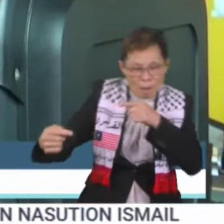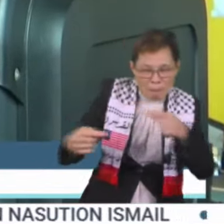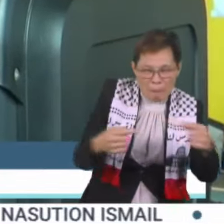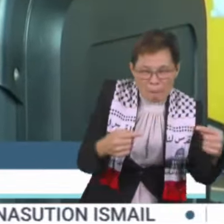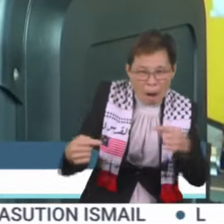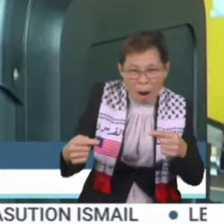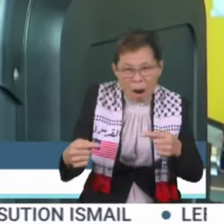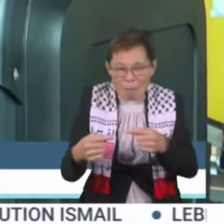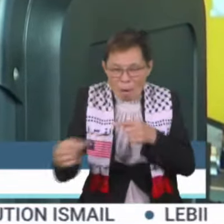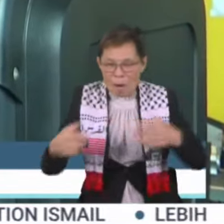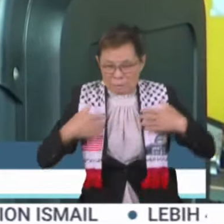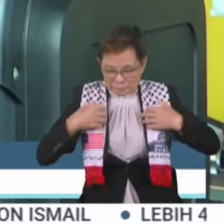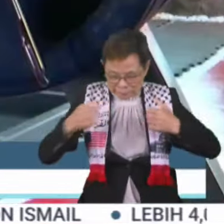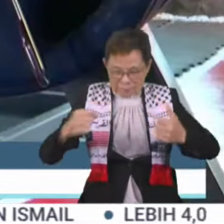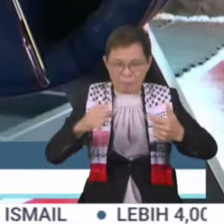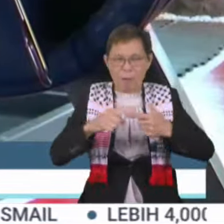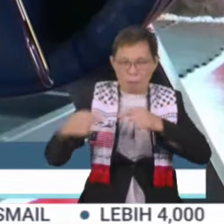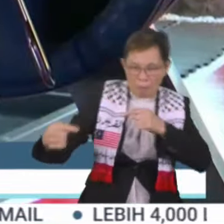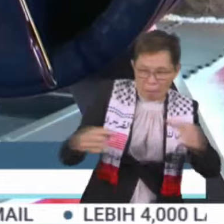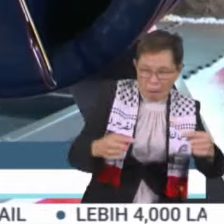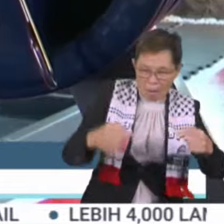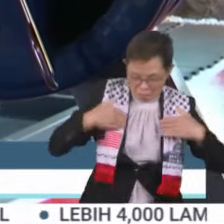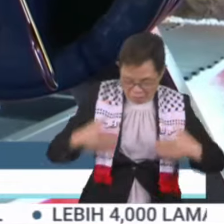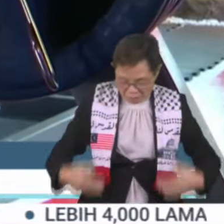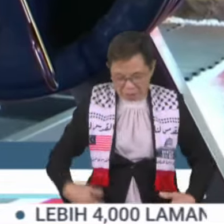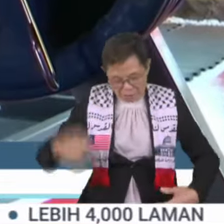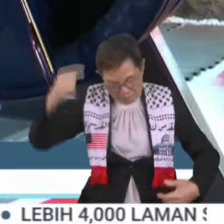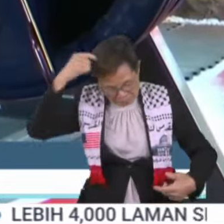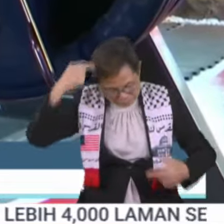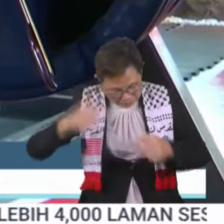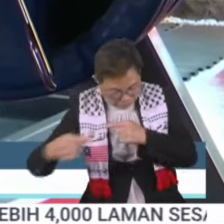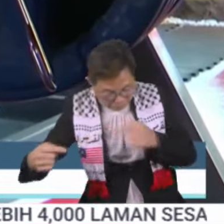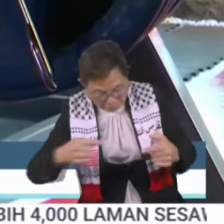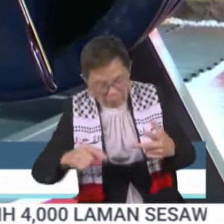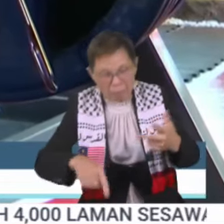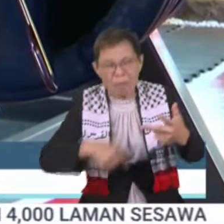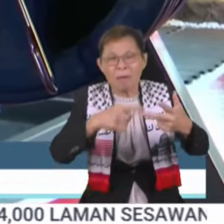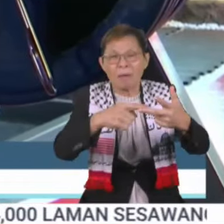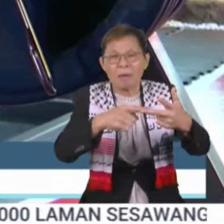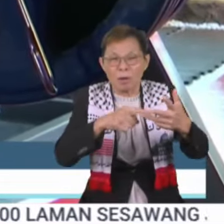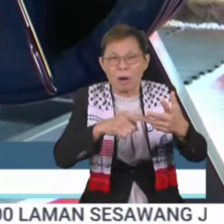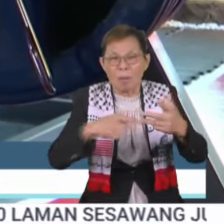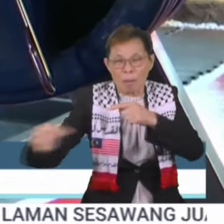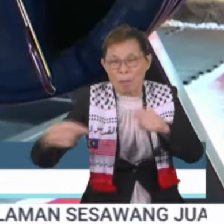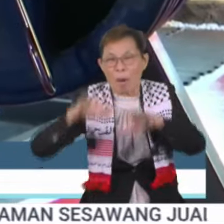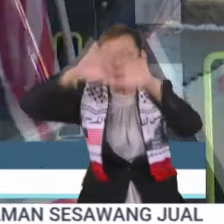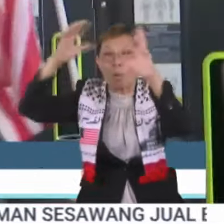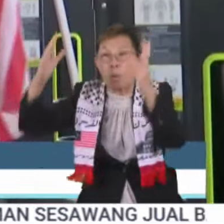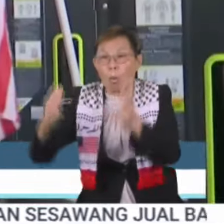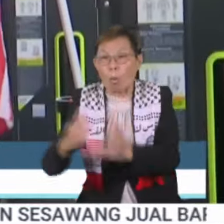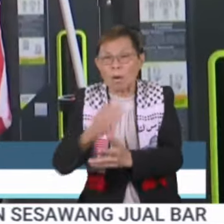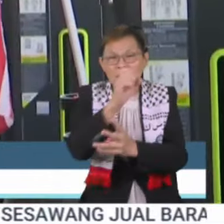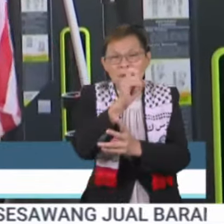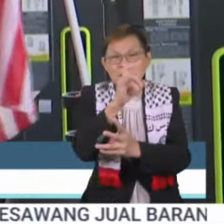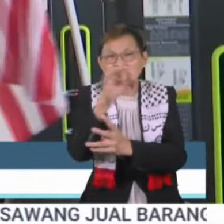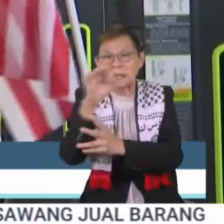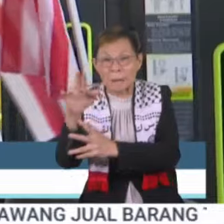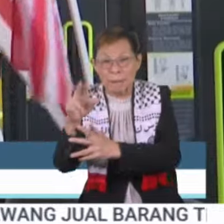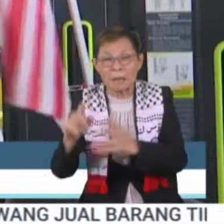segi kesihatan, berperang di segi fizikal, mental, berperang di dunia-dunia cyber, dunia-dunia